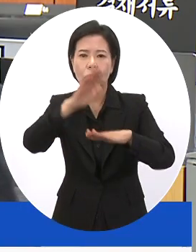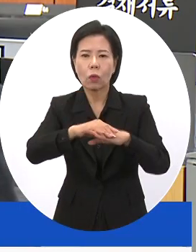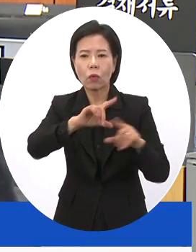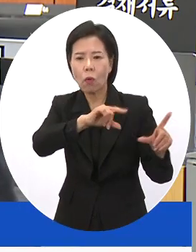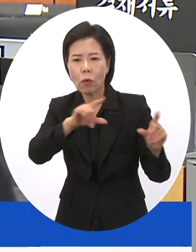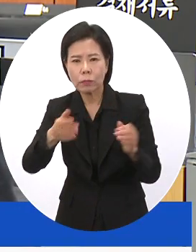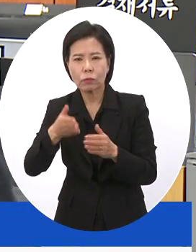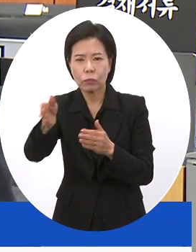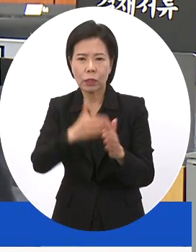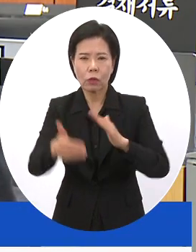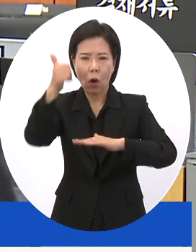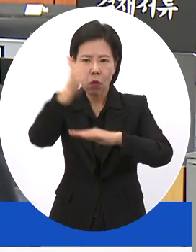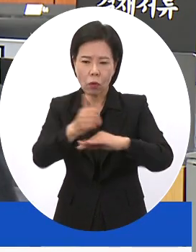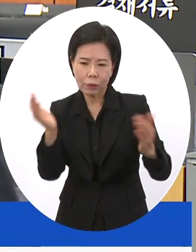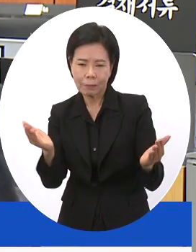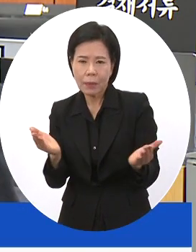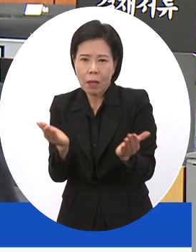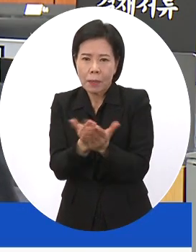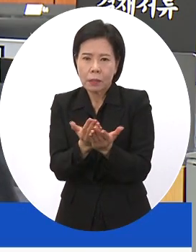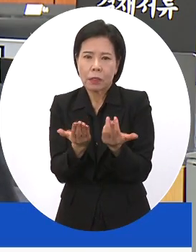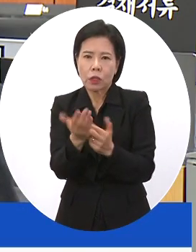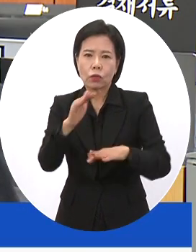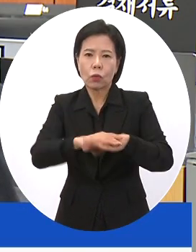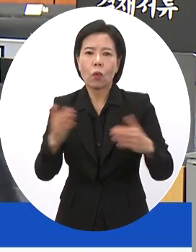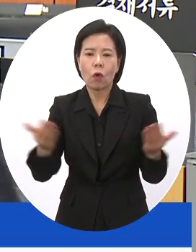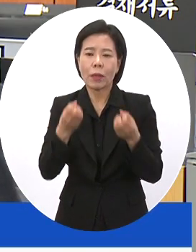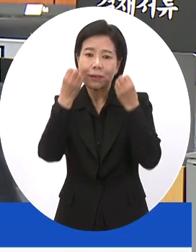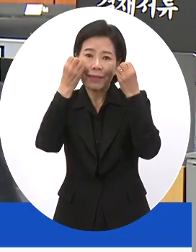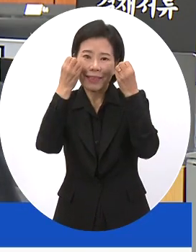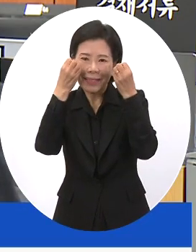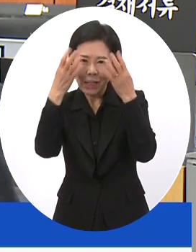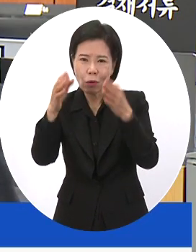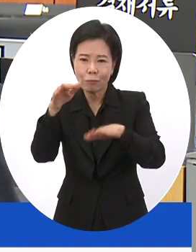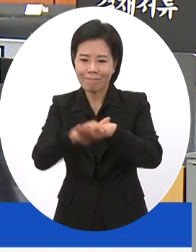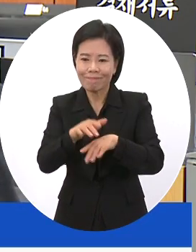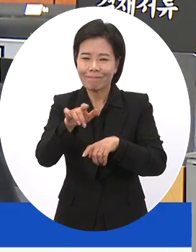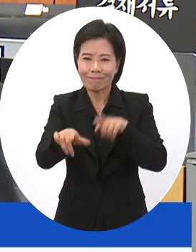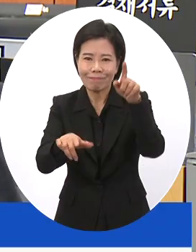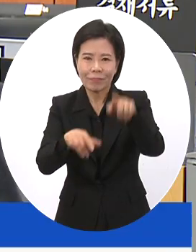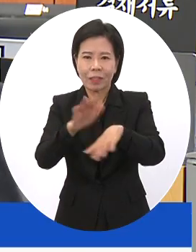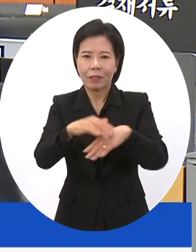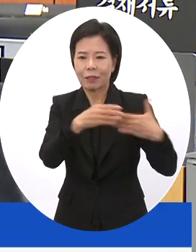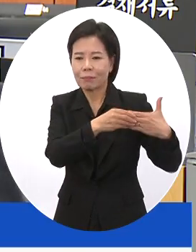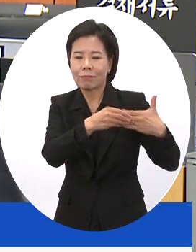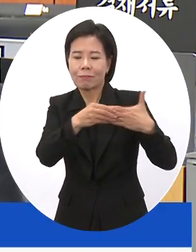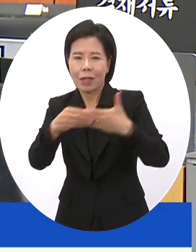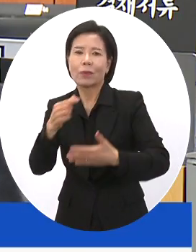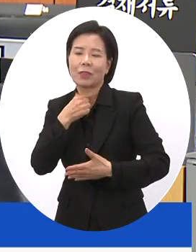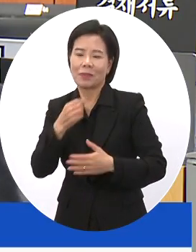농축산식품 분야에 성공적으로 접목해 제주농업의 새로운 대도약을